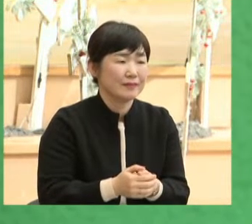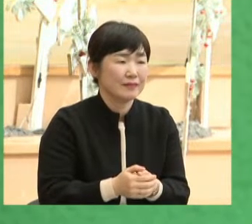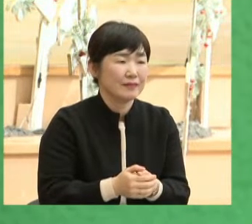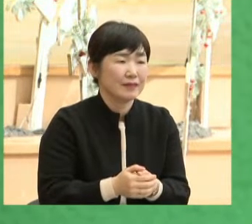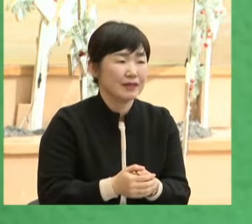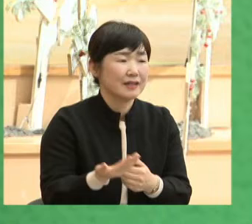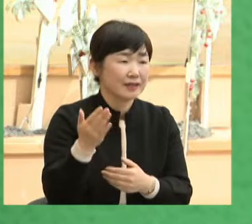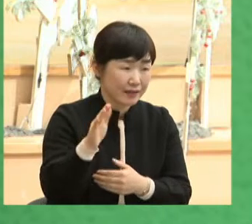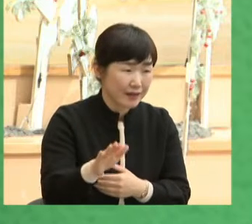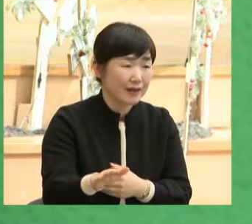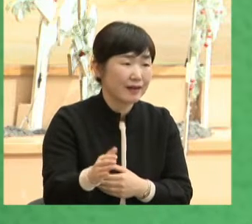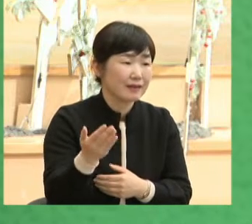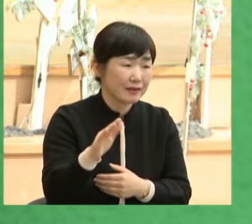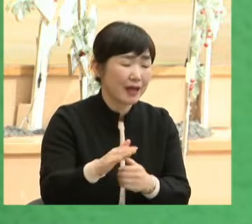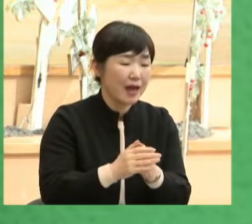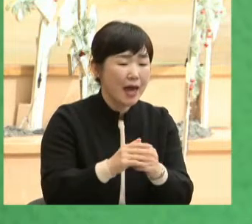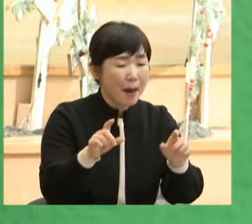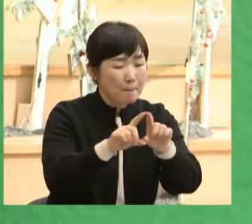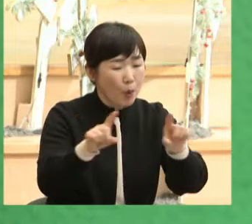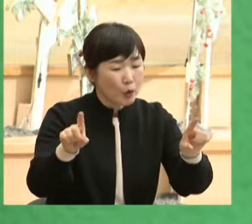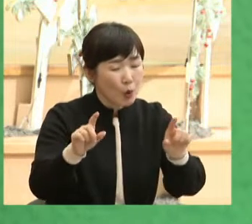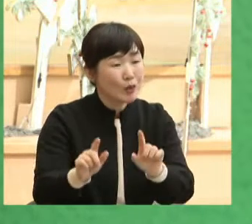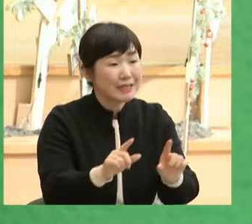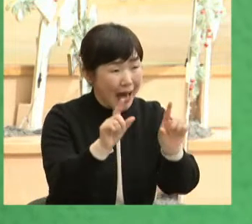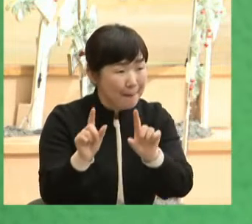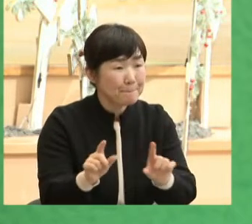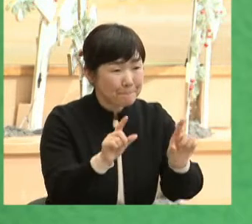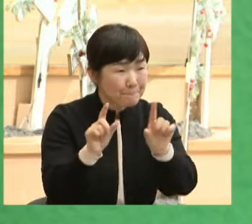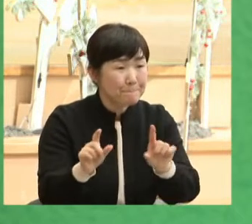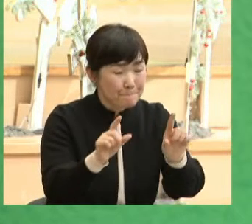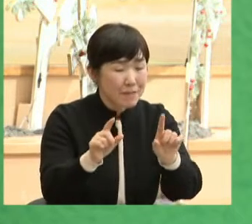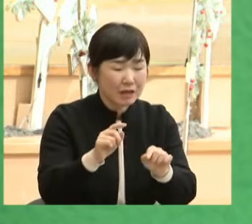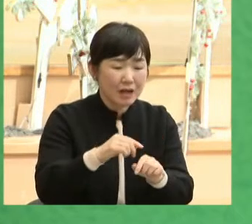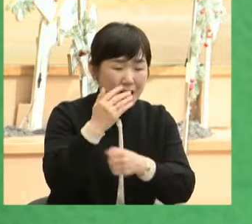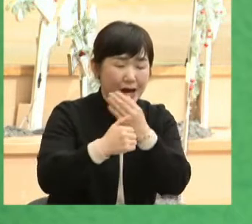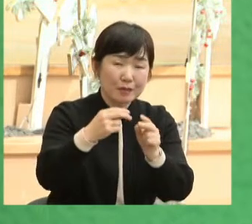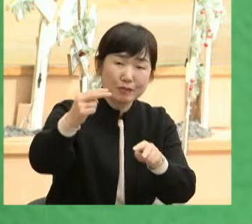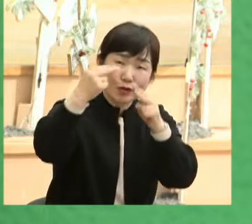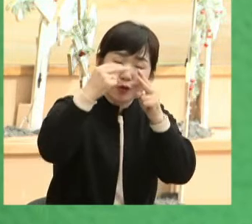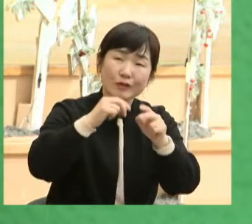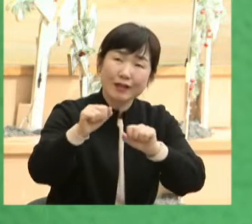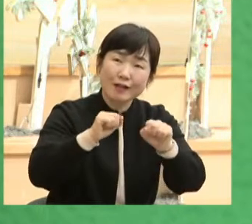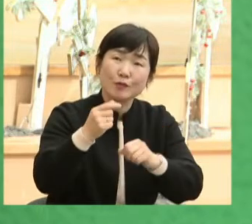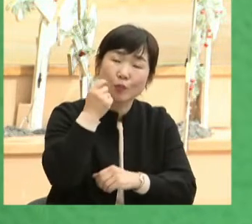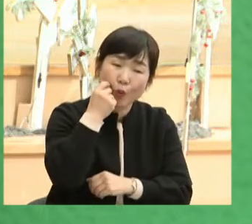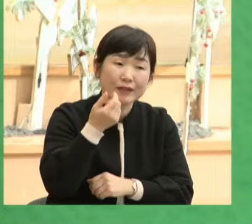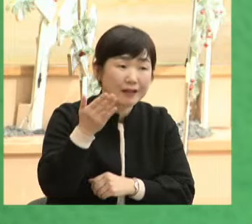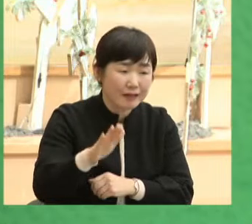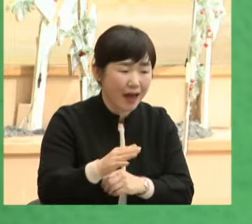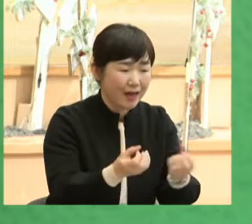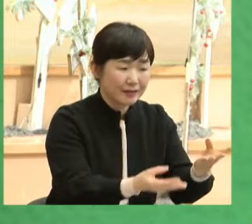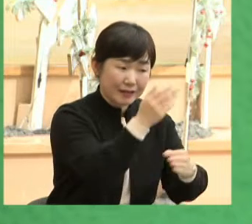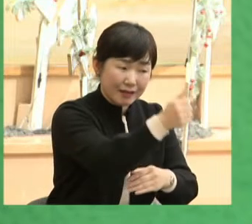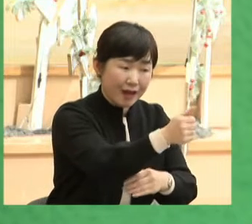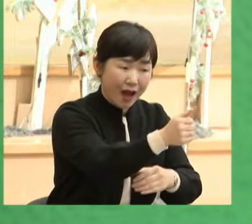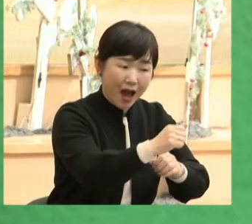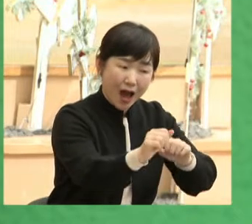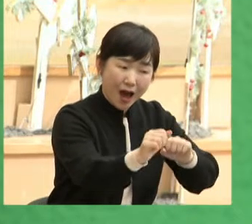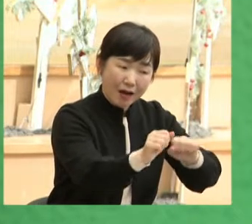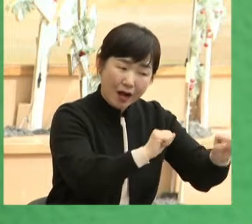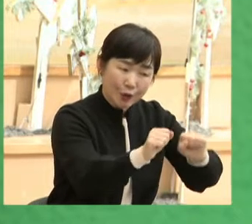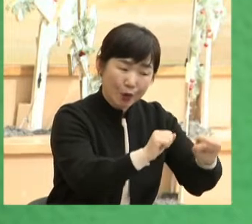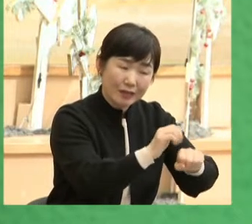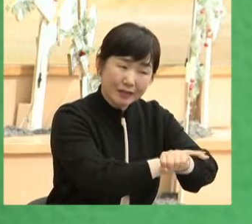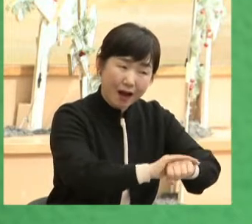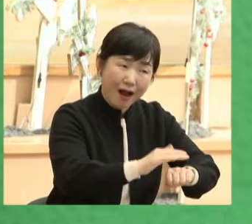여러분 일상의 삶을 하나님 앞에 살지 못 했는데 제사장의 직무를 제대로 할 수